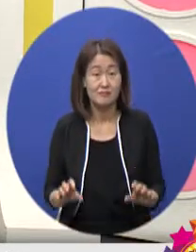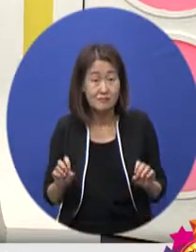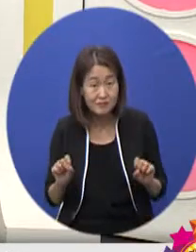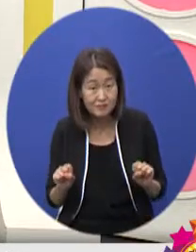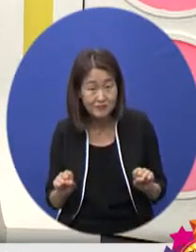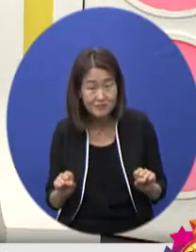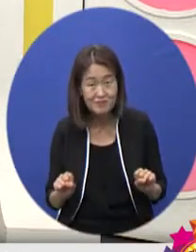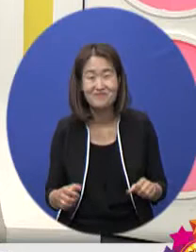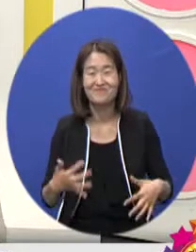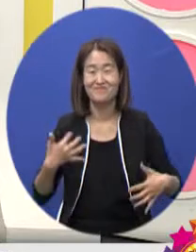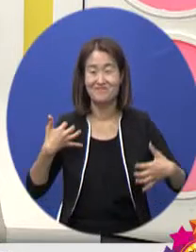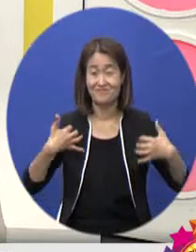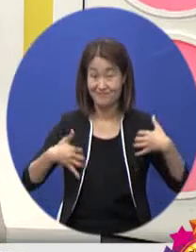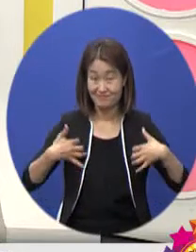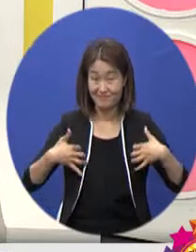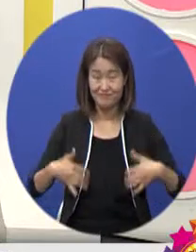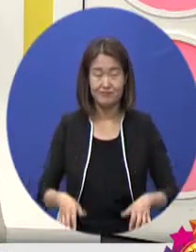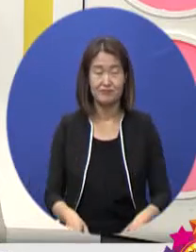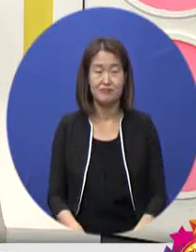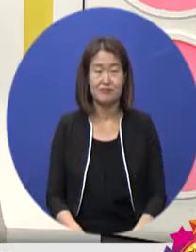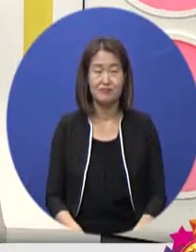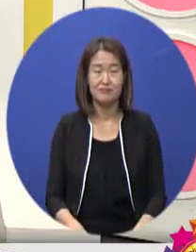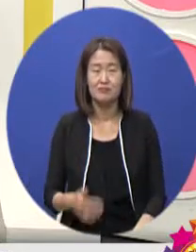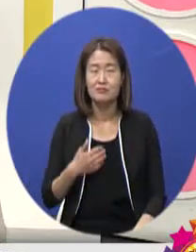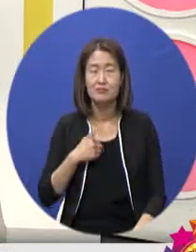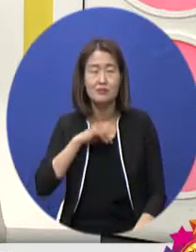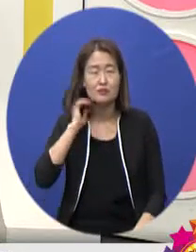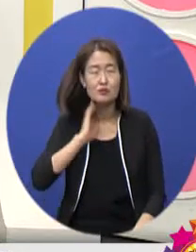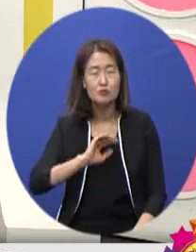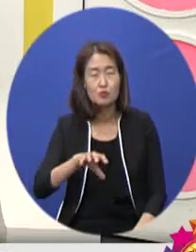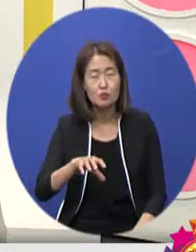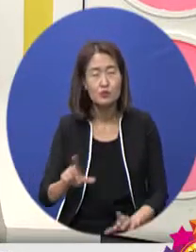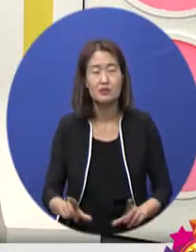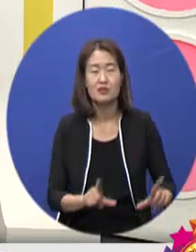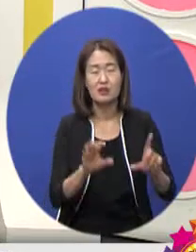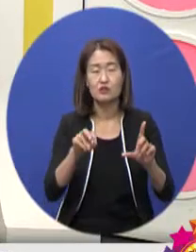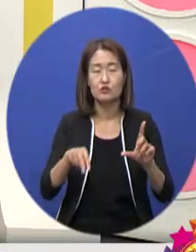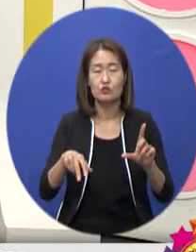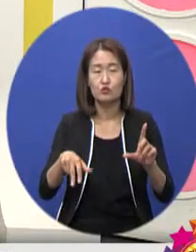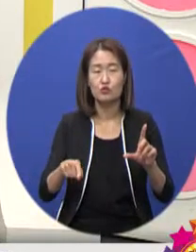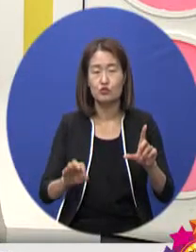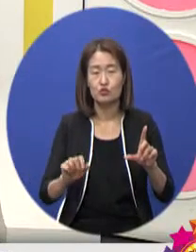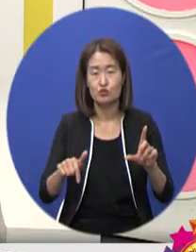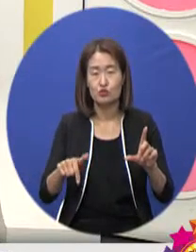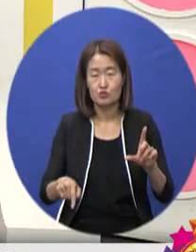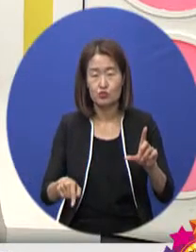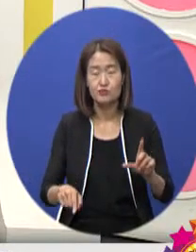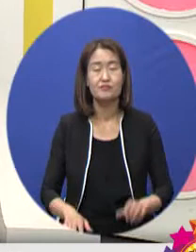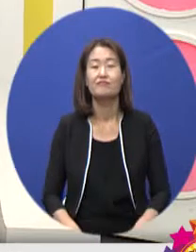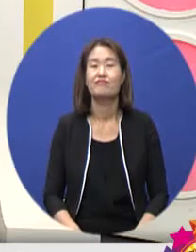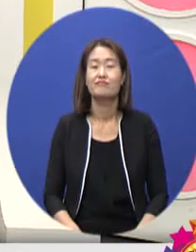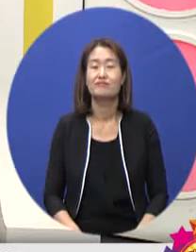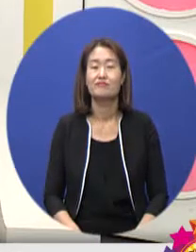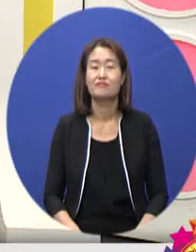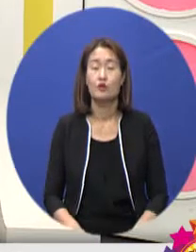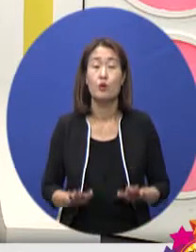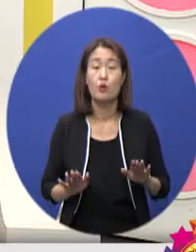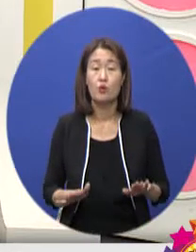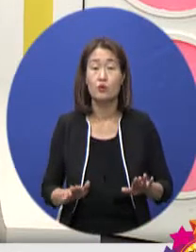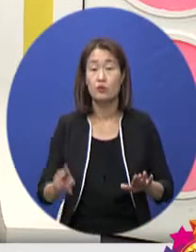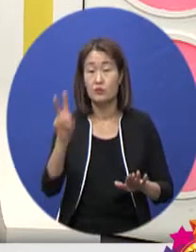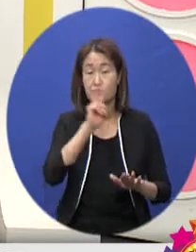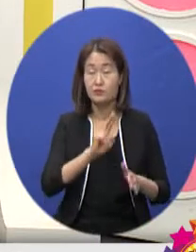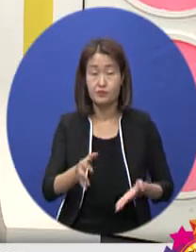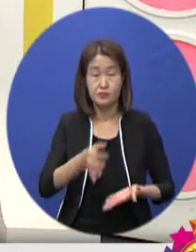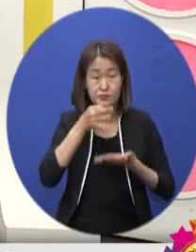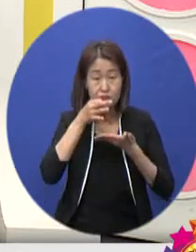안녕하세요. 네, 안녕하세요. 네, 반갑습니다. 저는 의정부에 사는 유중구입니다. 네, 아버님. 네. 오늘